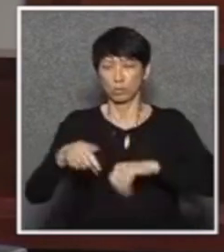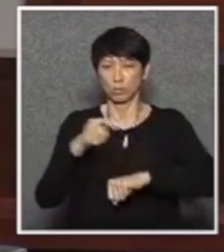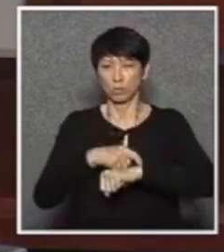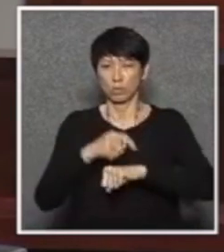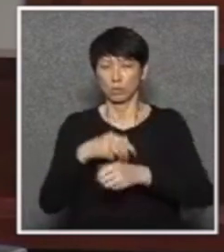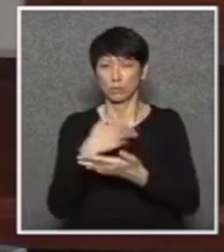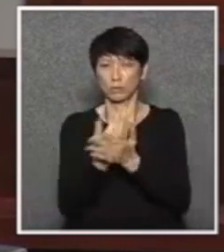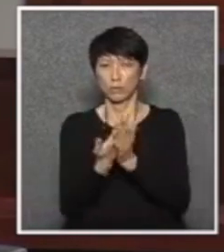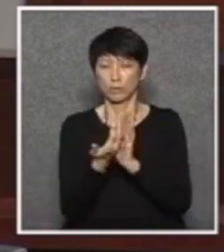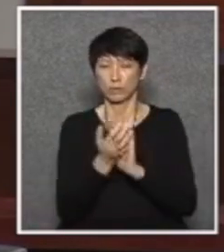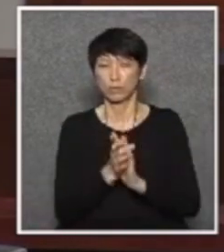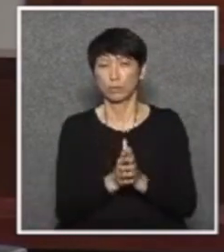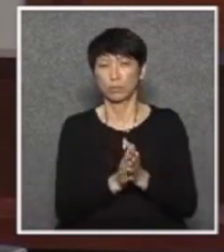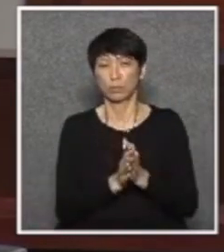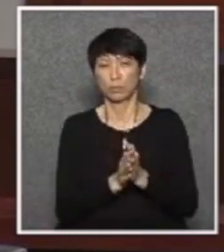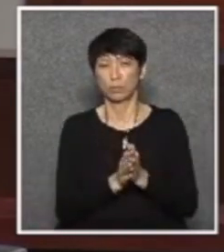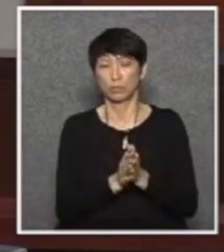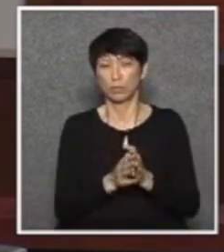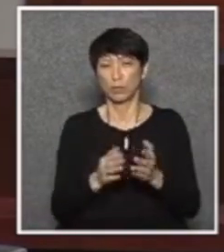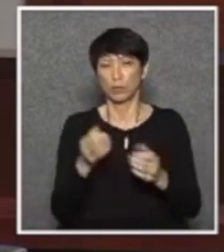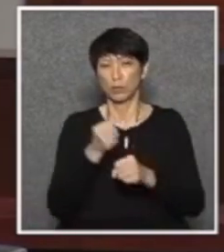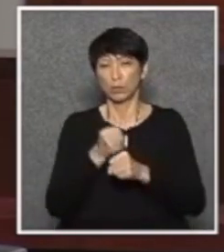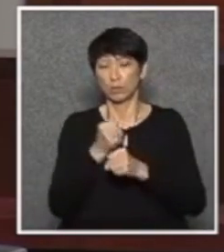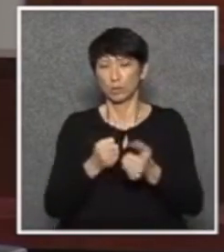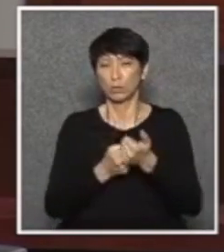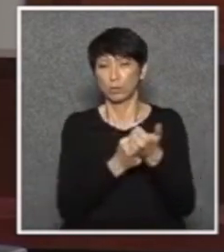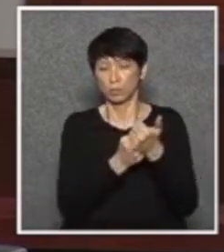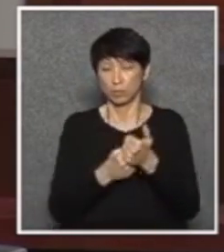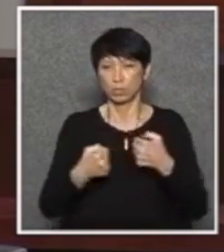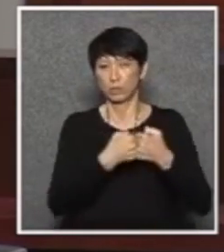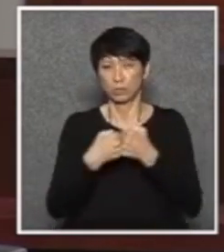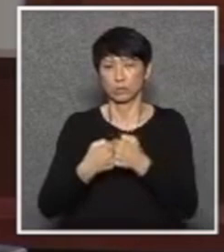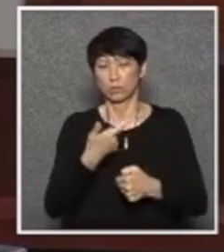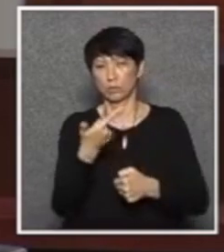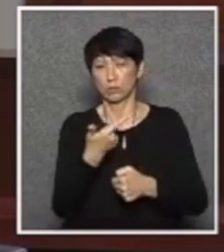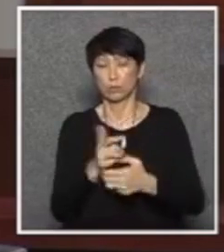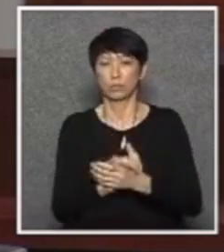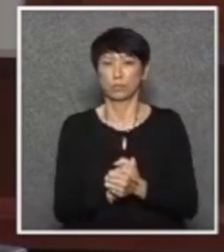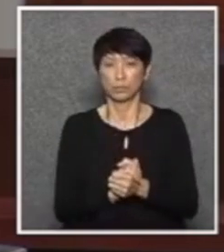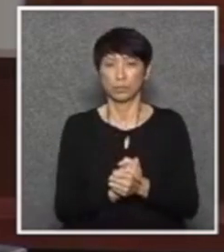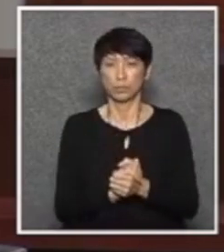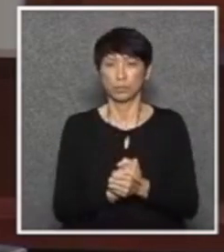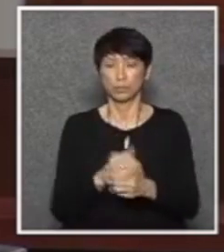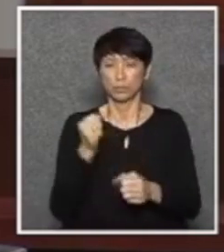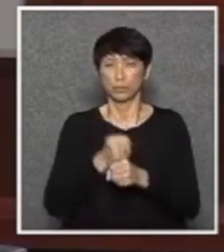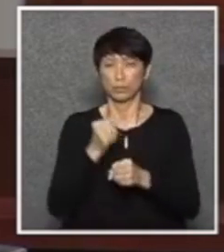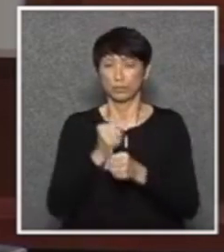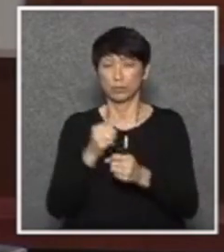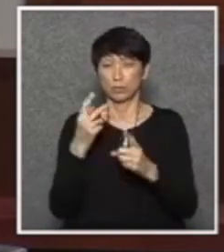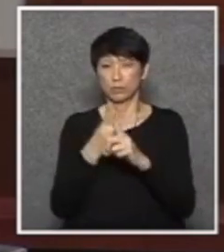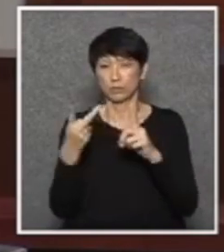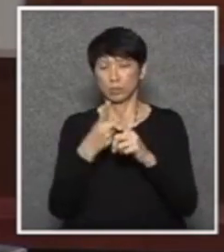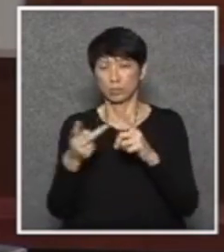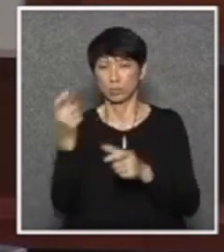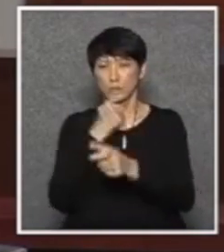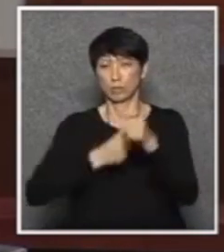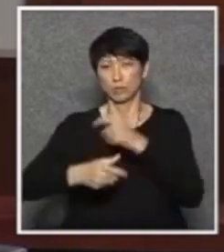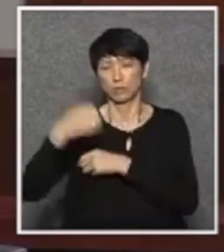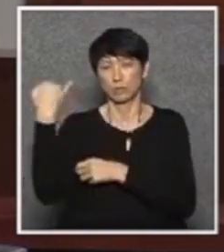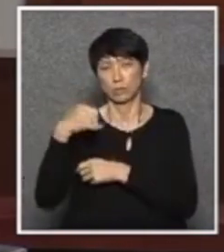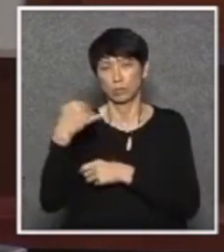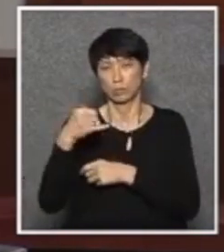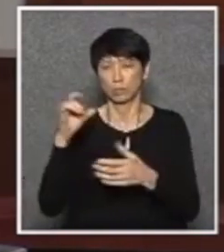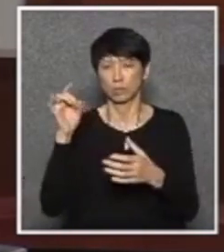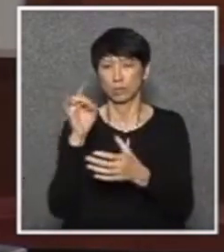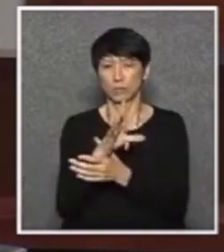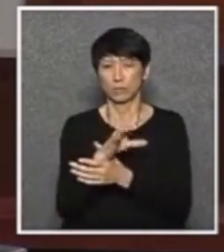頻道，廣告深入留意支持造成惡性競爭，又或者營辦電視為期最少12年財力欠佳者就太早作燒炮